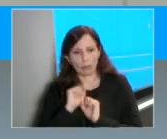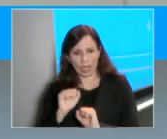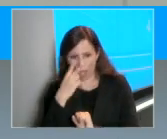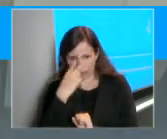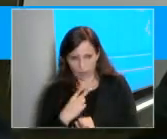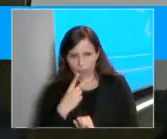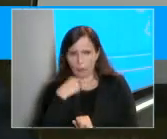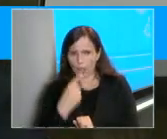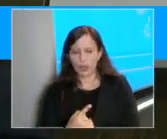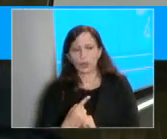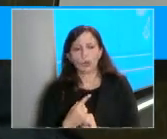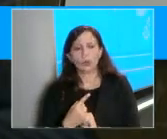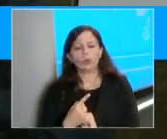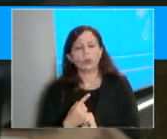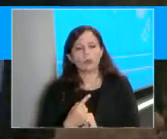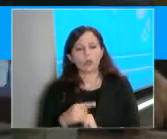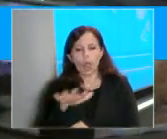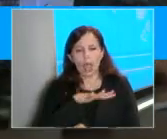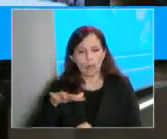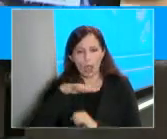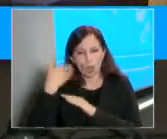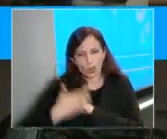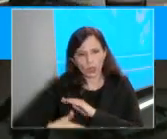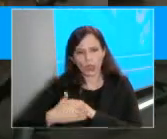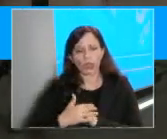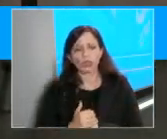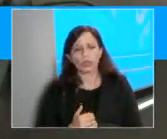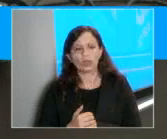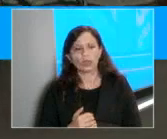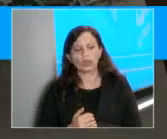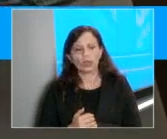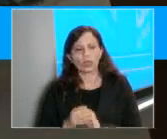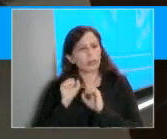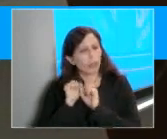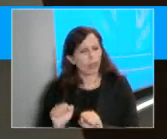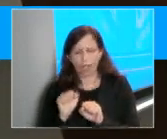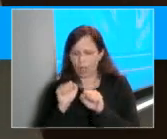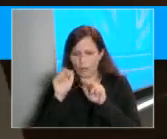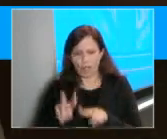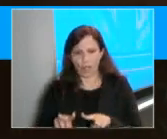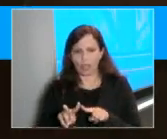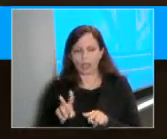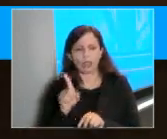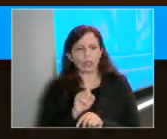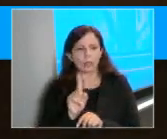בכל המערכות האחרונות, זה כבר נשמע נורא, כל המערכות של השנה האחרונה, תמיכה, מי שמצביע לש"ס, זה הצבעה בטוחה